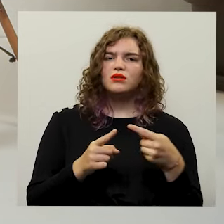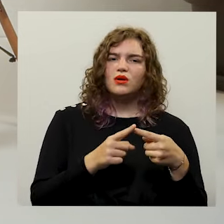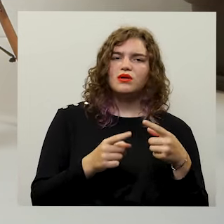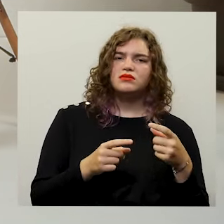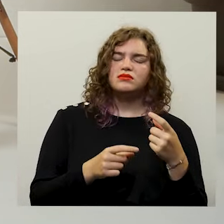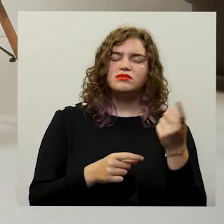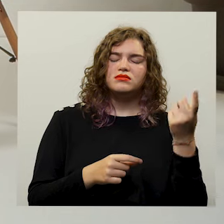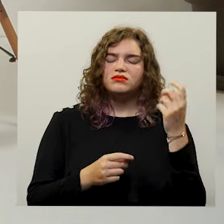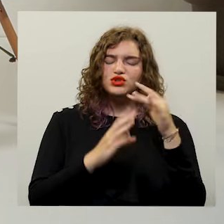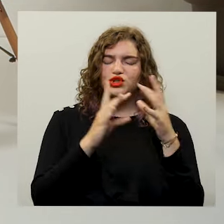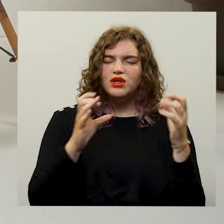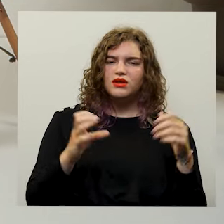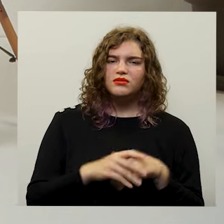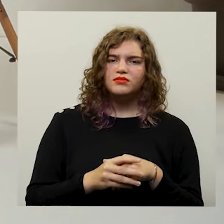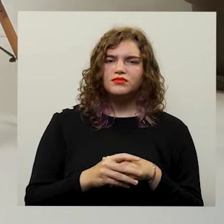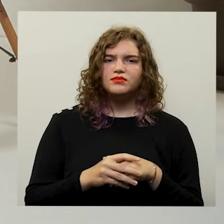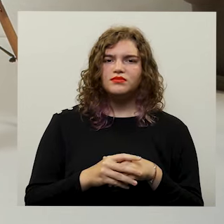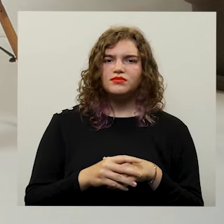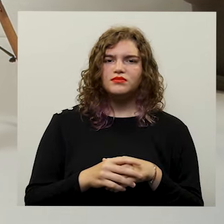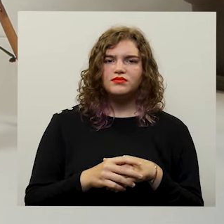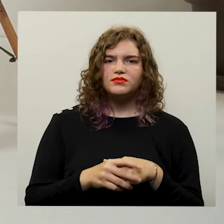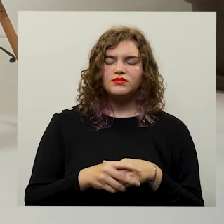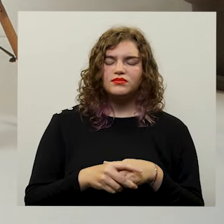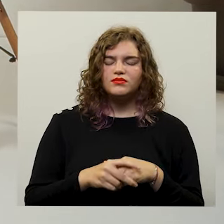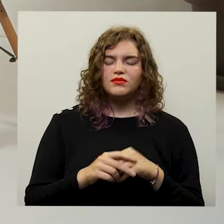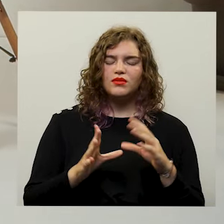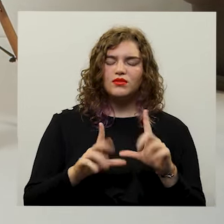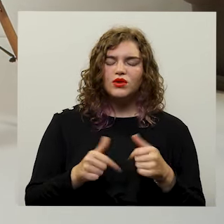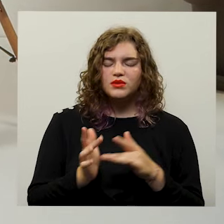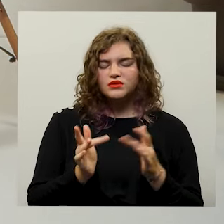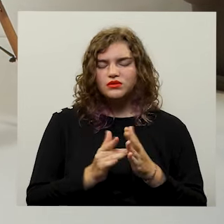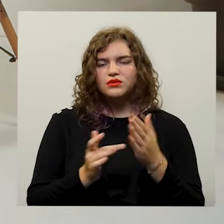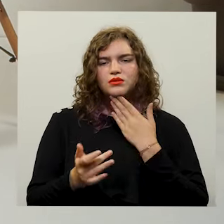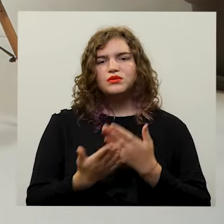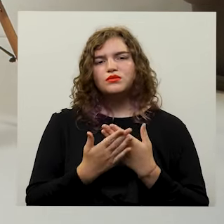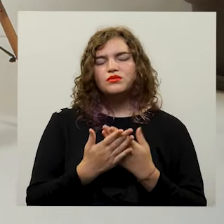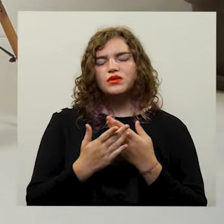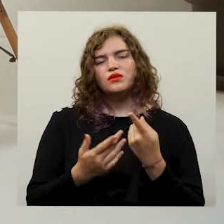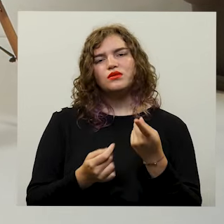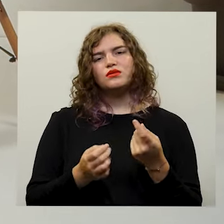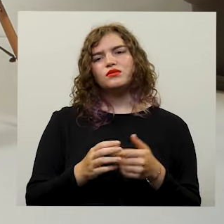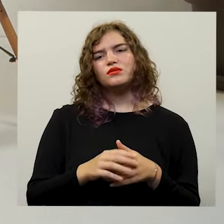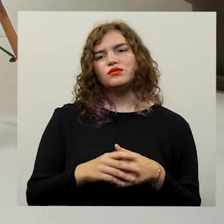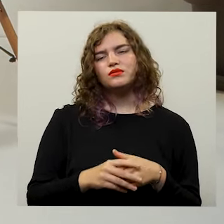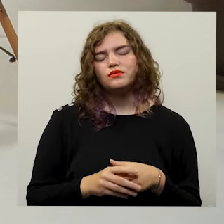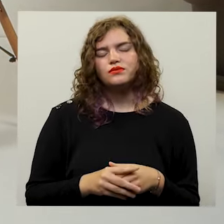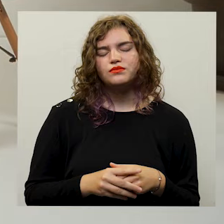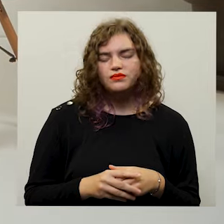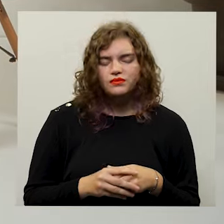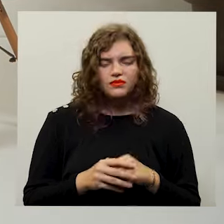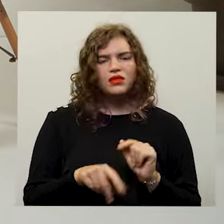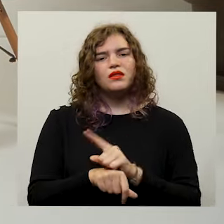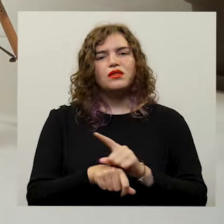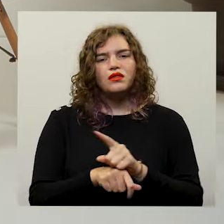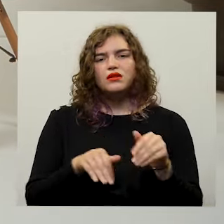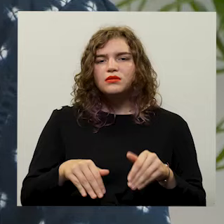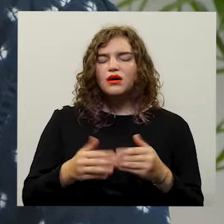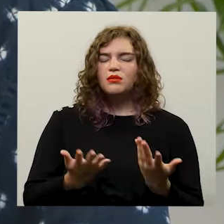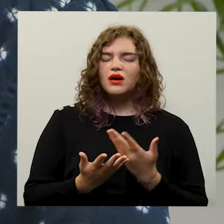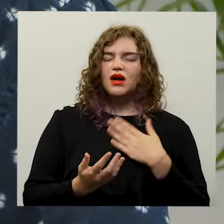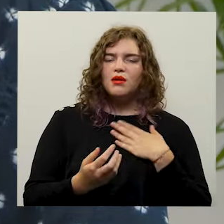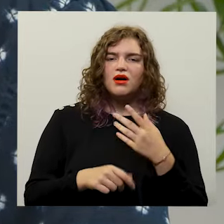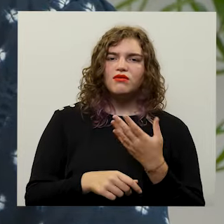lor și căsătoria lor. Haideți, vă rog. Doamne Iisuse, îți mulțumim, Doamne, pentru momentele acestea pe care